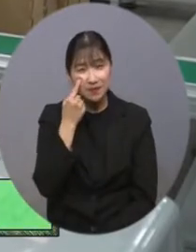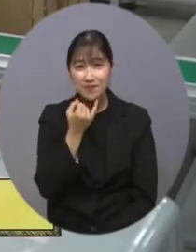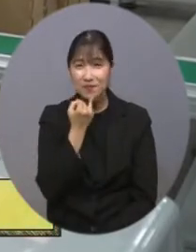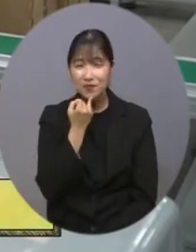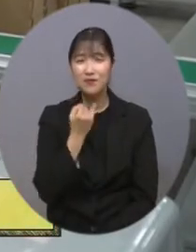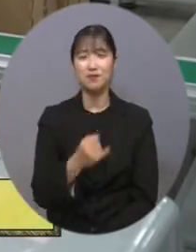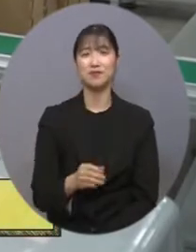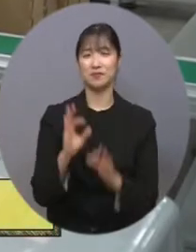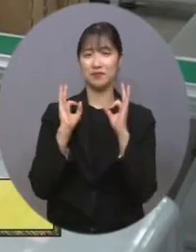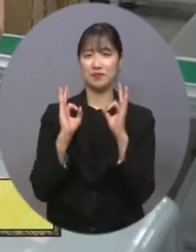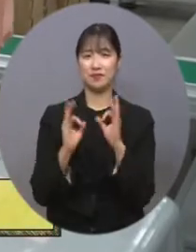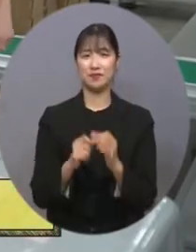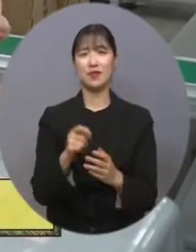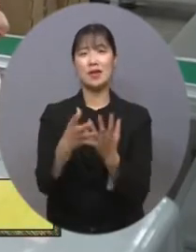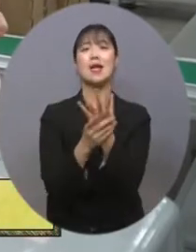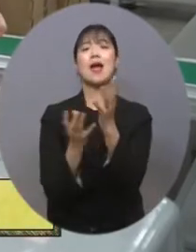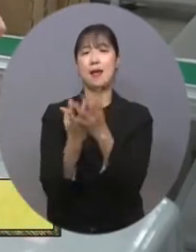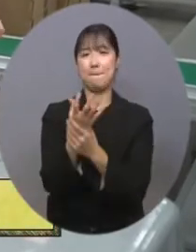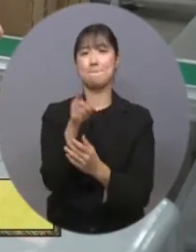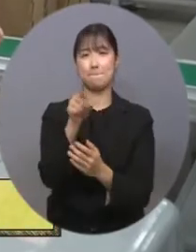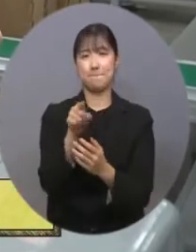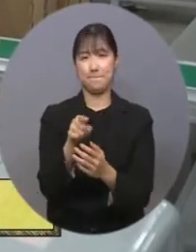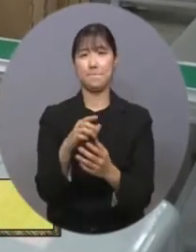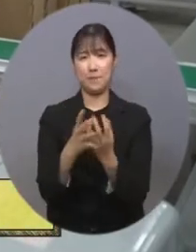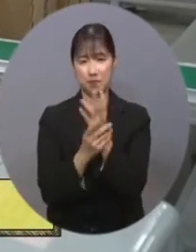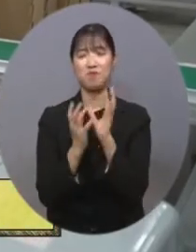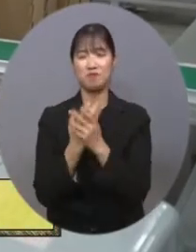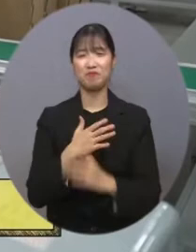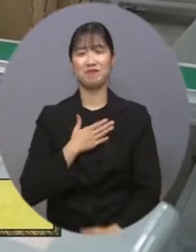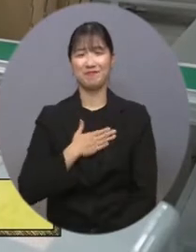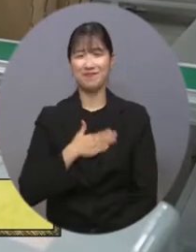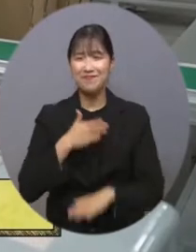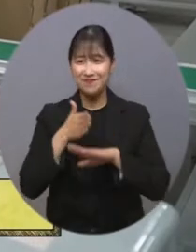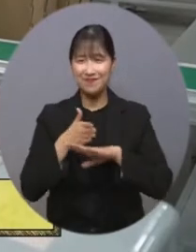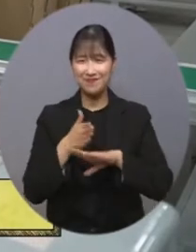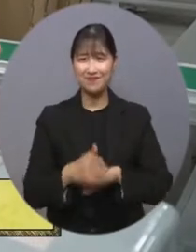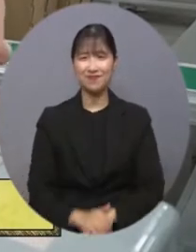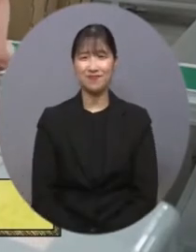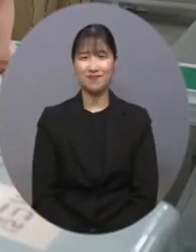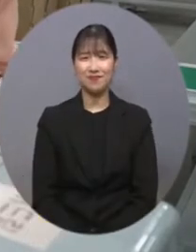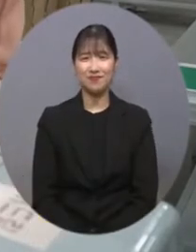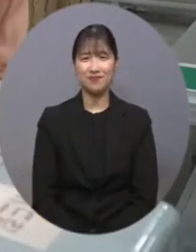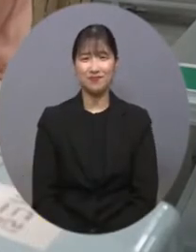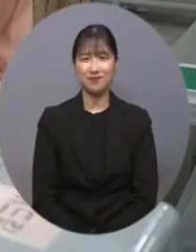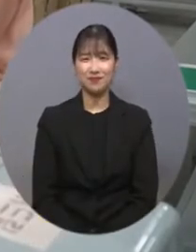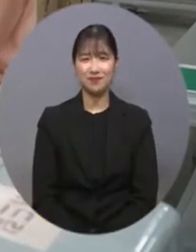아, 네, 감사합니다. 예, 예. 아, 이거 장갑을 끼고. 아, 예. 네, 감사합니다.